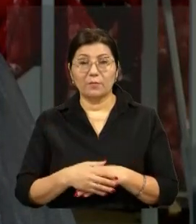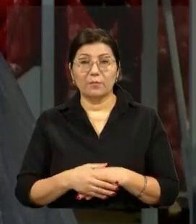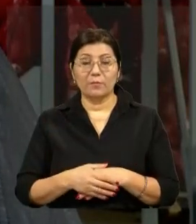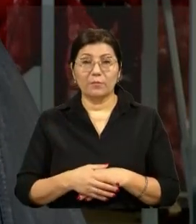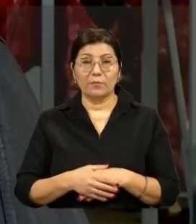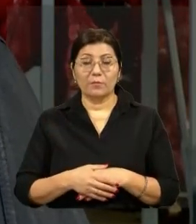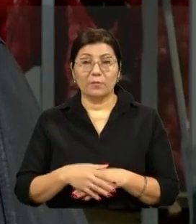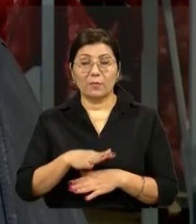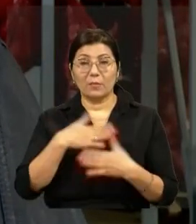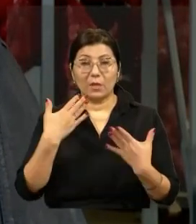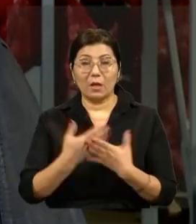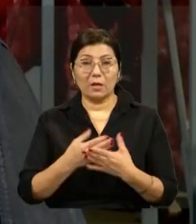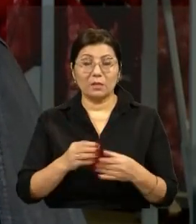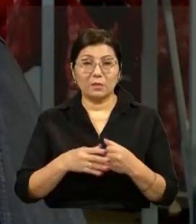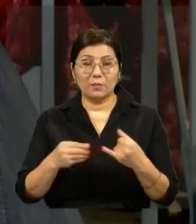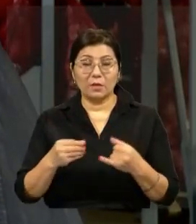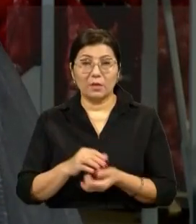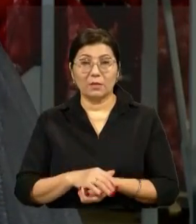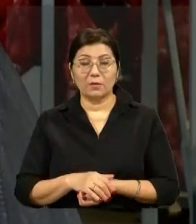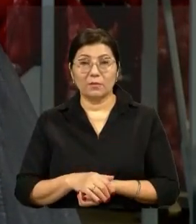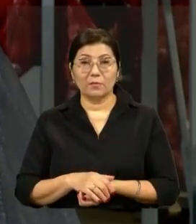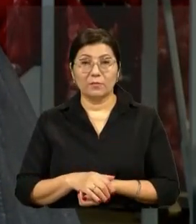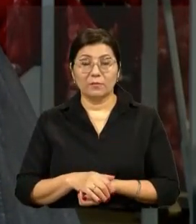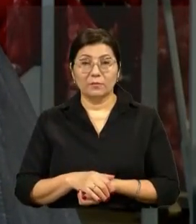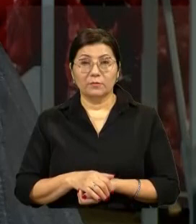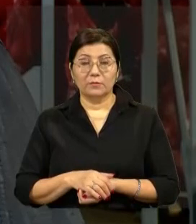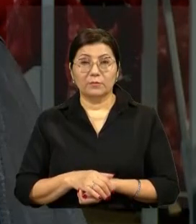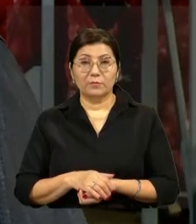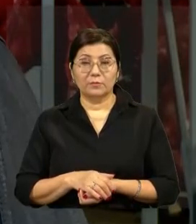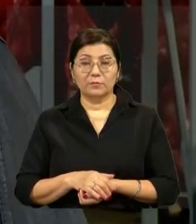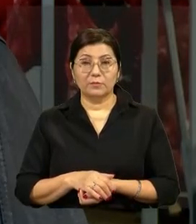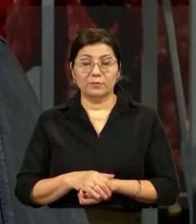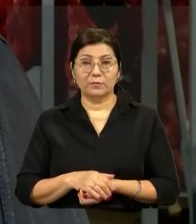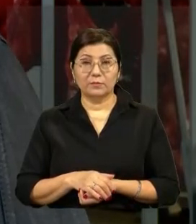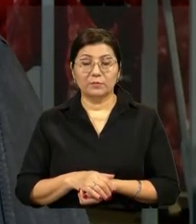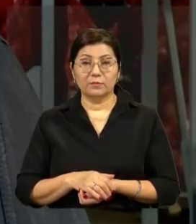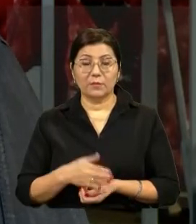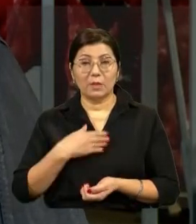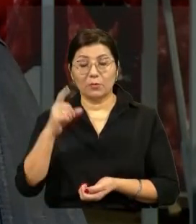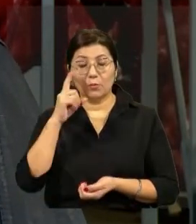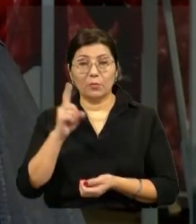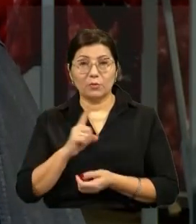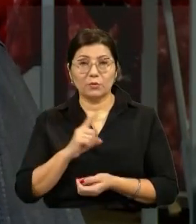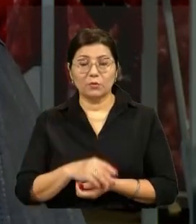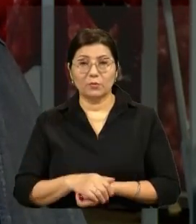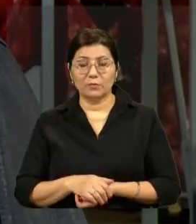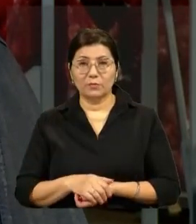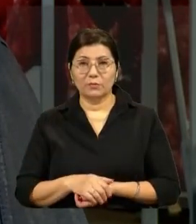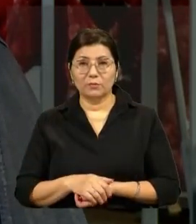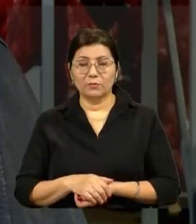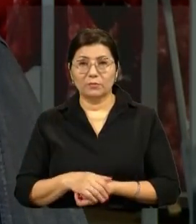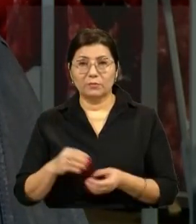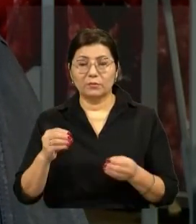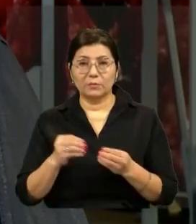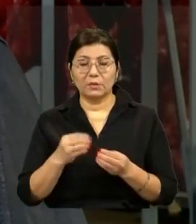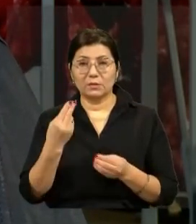земли, потому что земля была сырая, плохо просыпалась. Но все равно, я думаю, что более 200